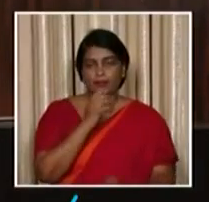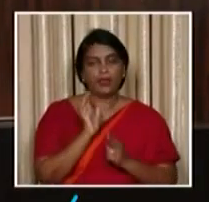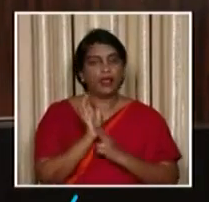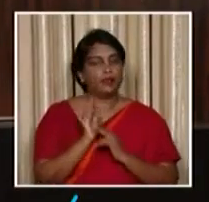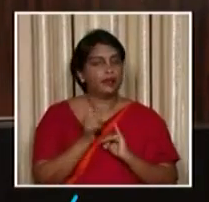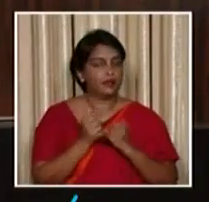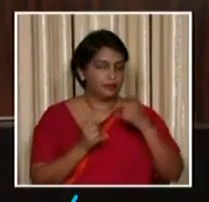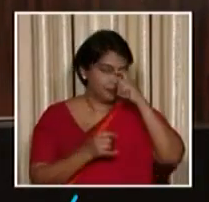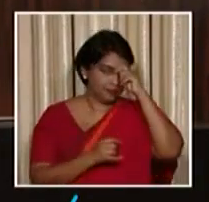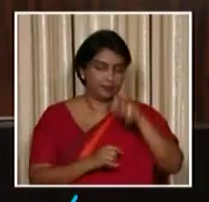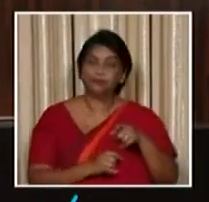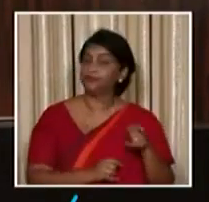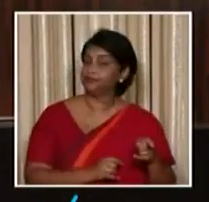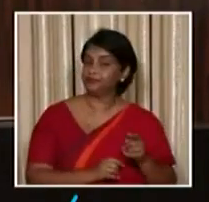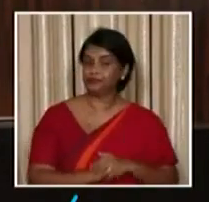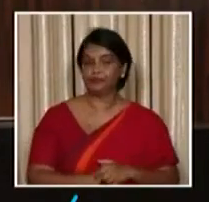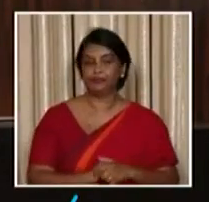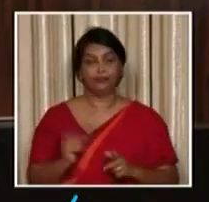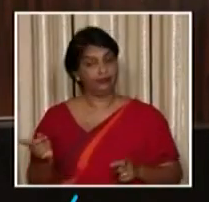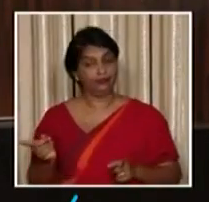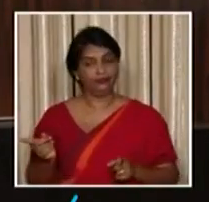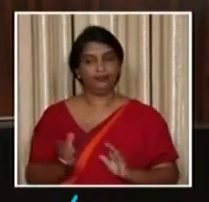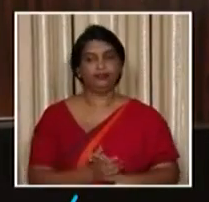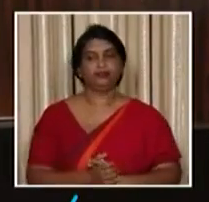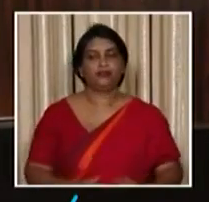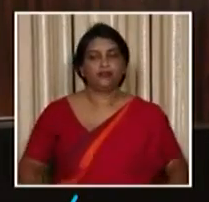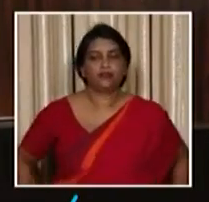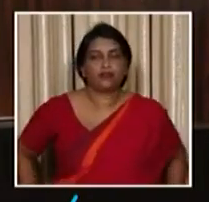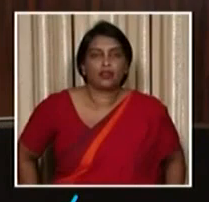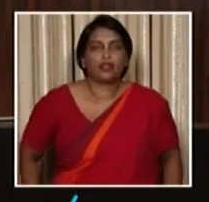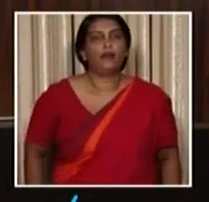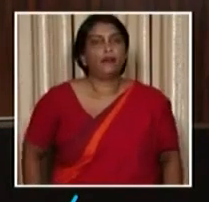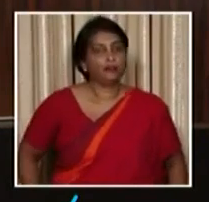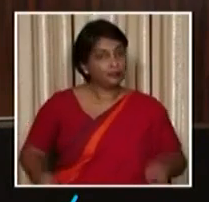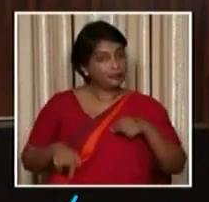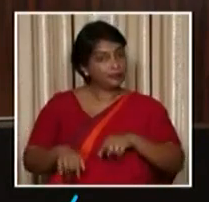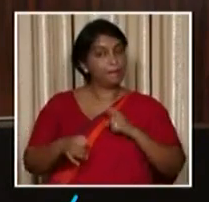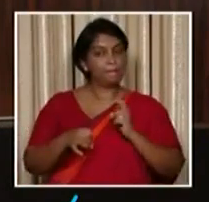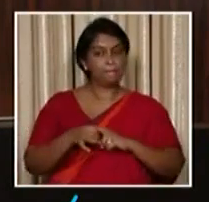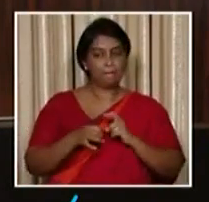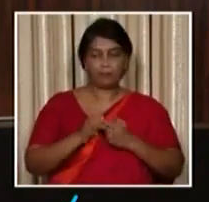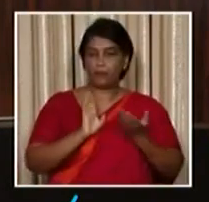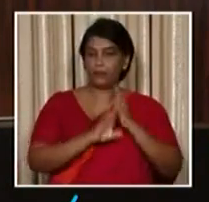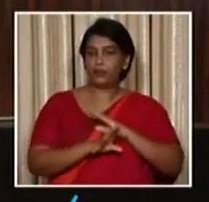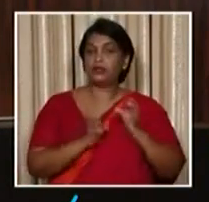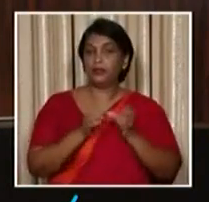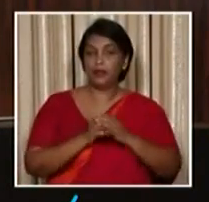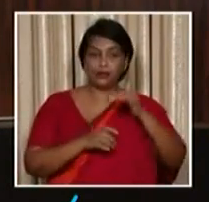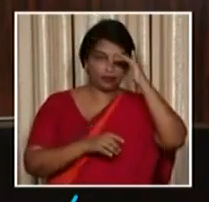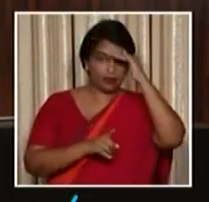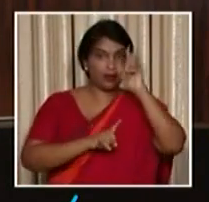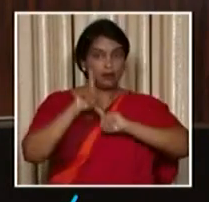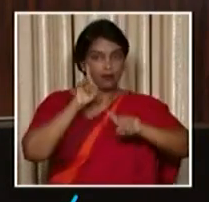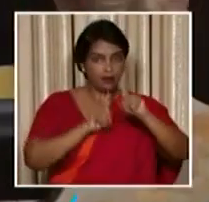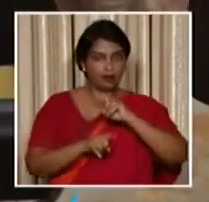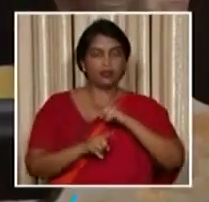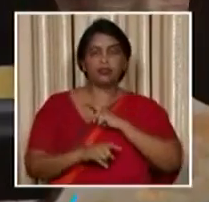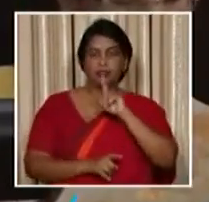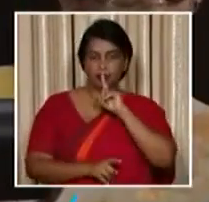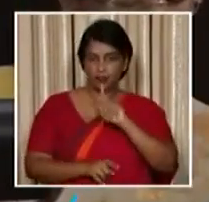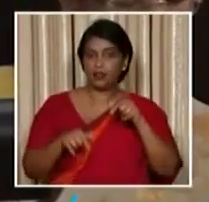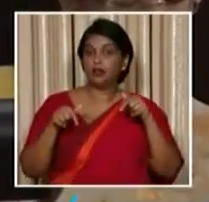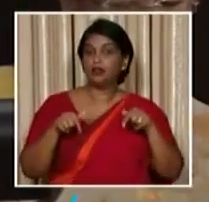නියෝජ්‍ය කතානායකතුමනි මේ ප්‍රශ්නේම මම පසුගිය පක්ෂ නායක රැස්වීමේදී මතු කරා